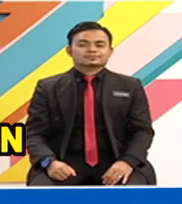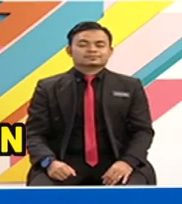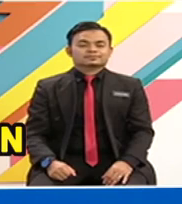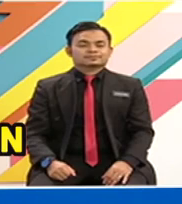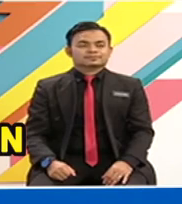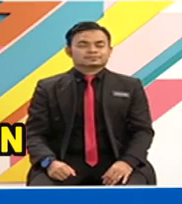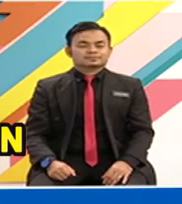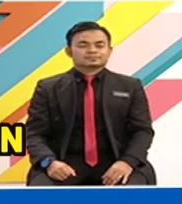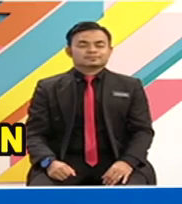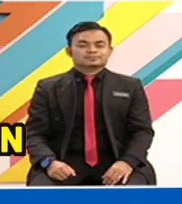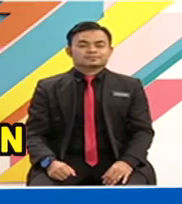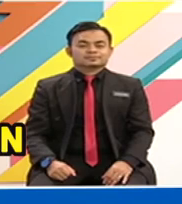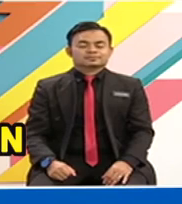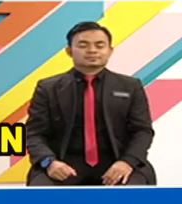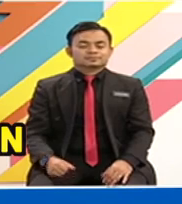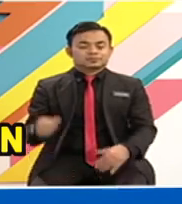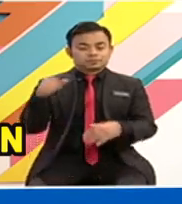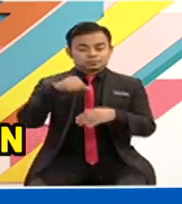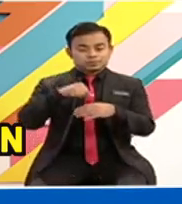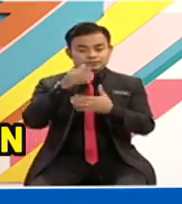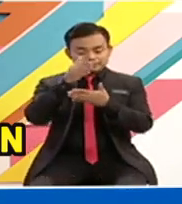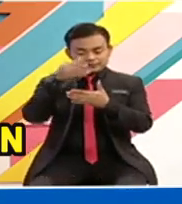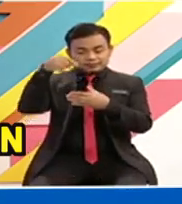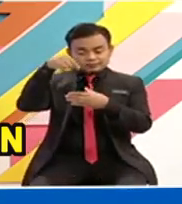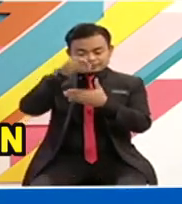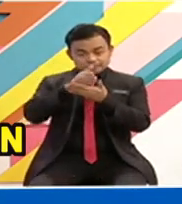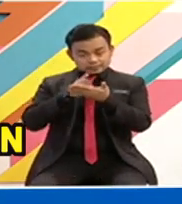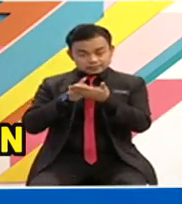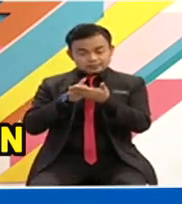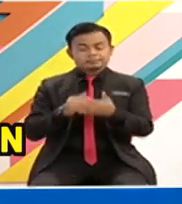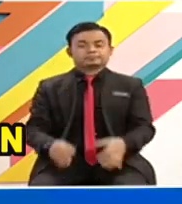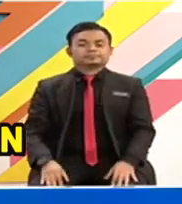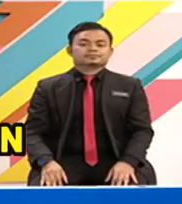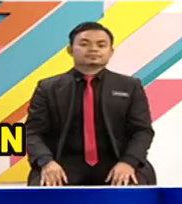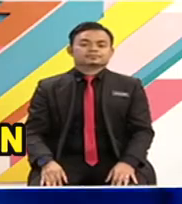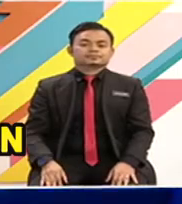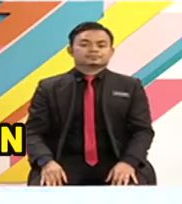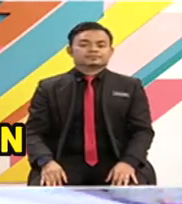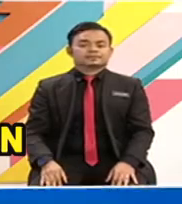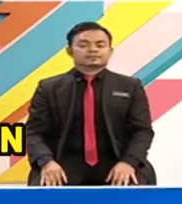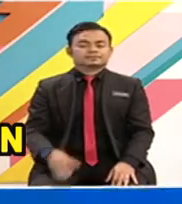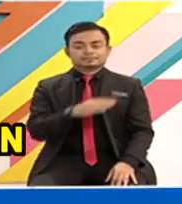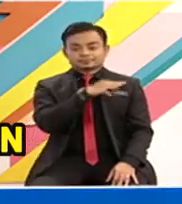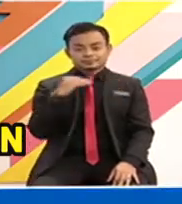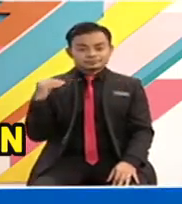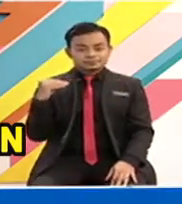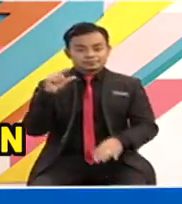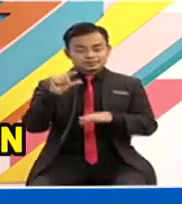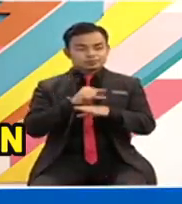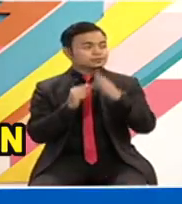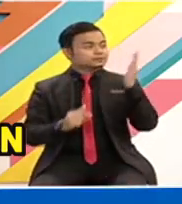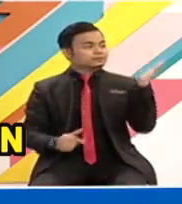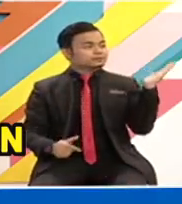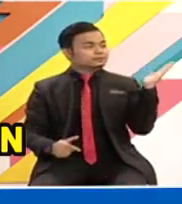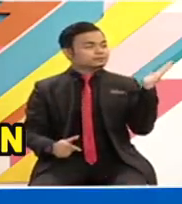jadi uang di tengah ya Dek Gua dan kegunaan Suprapto nih mungkin diangkat